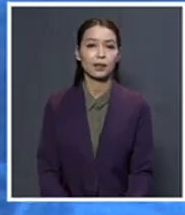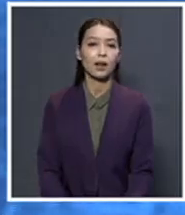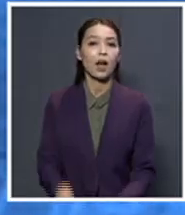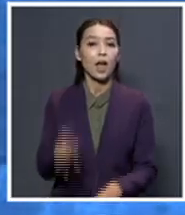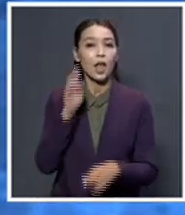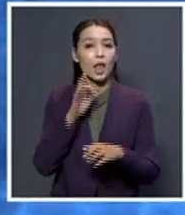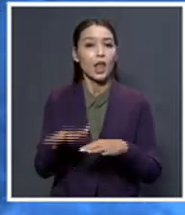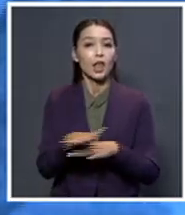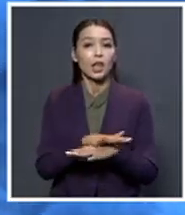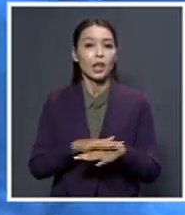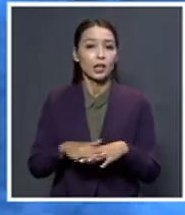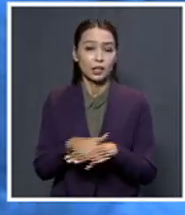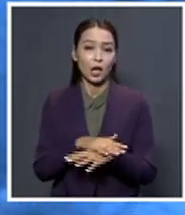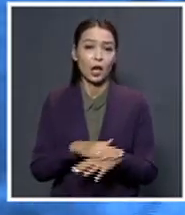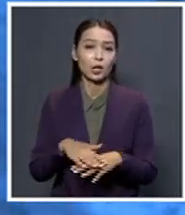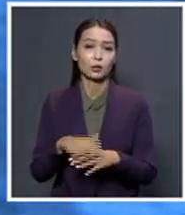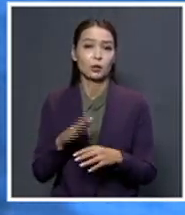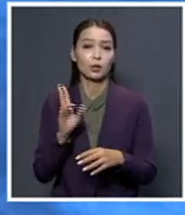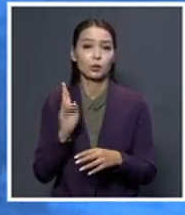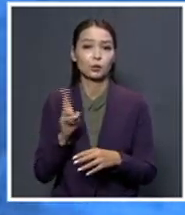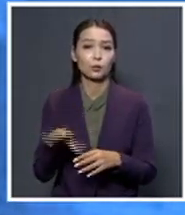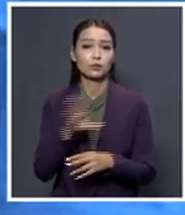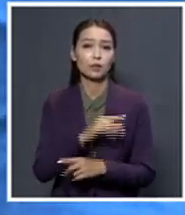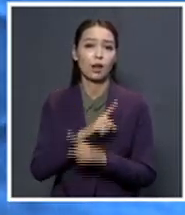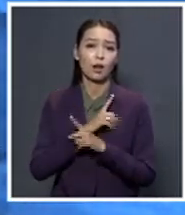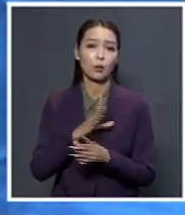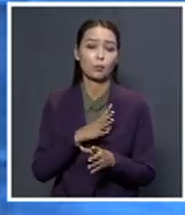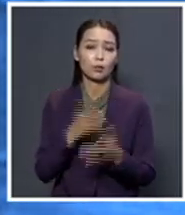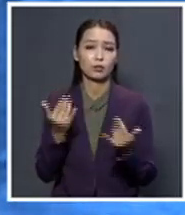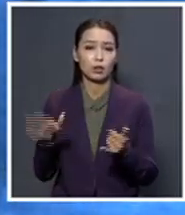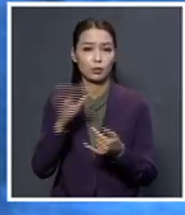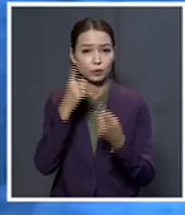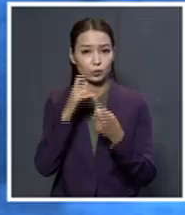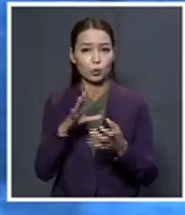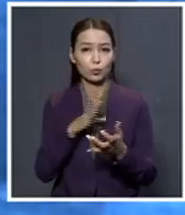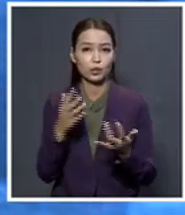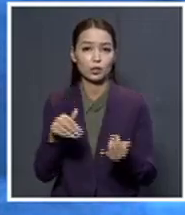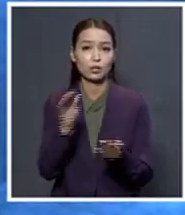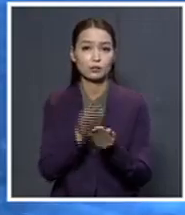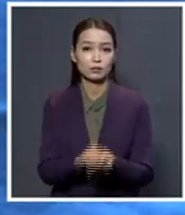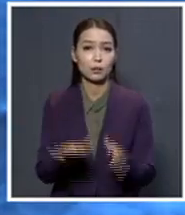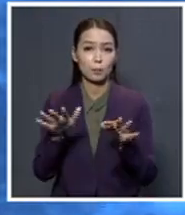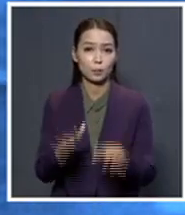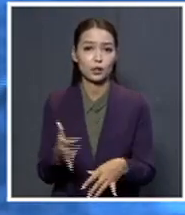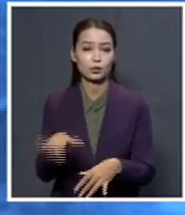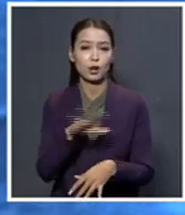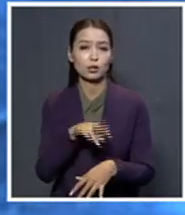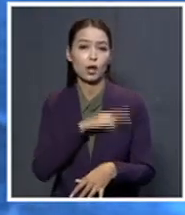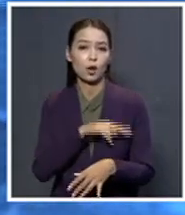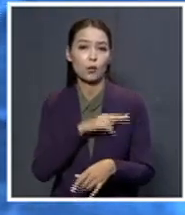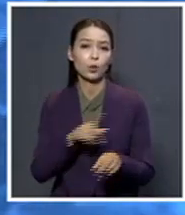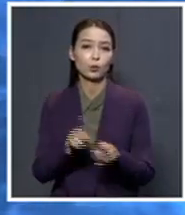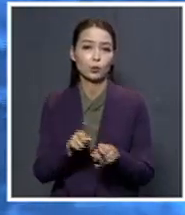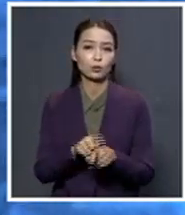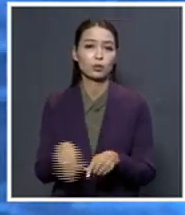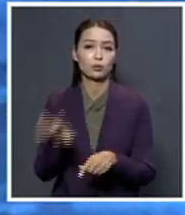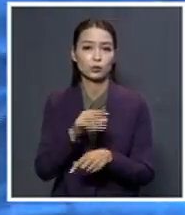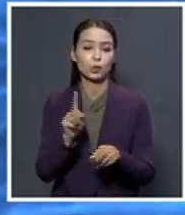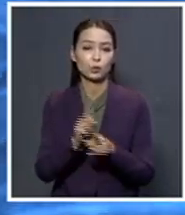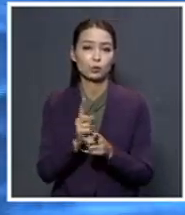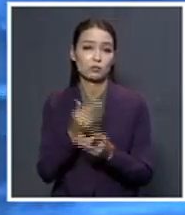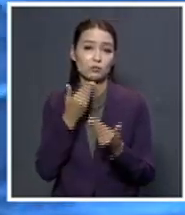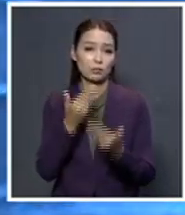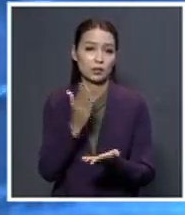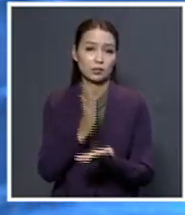Елордалық полицейлер қайтыс болған адамдар туралы ақпаратты сатқан жерлеу рәсімі кезінде қызмет көрсеткен кәсіпкерлер арасында бұл ақпарат